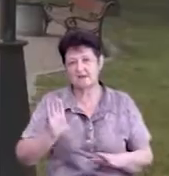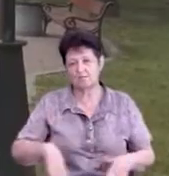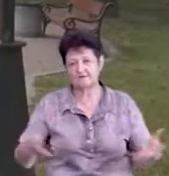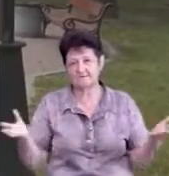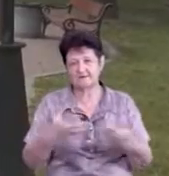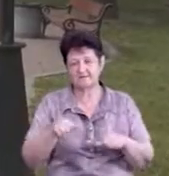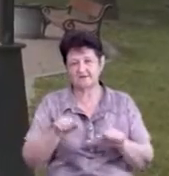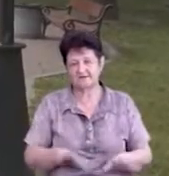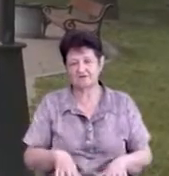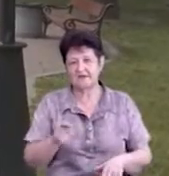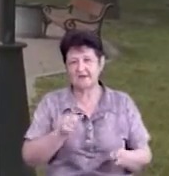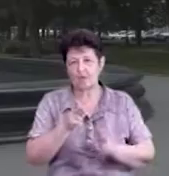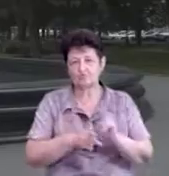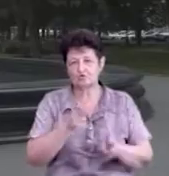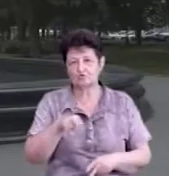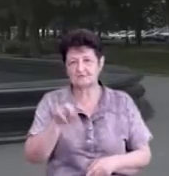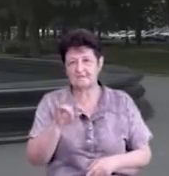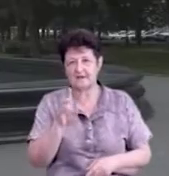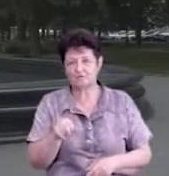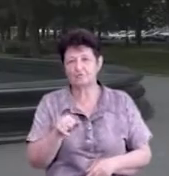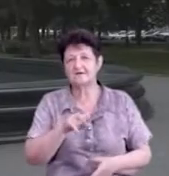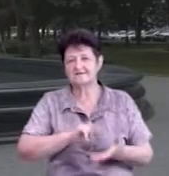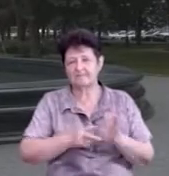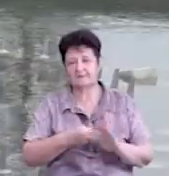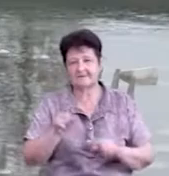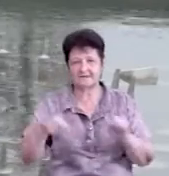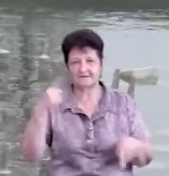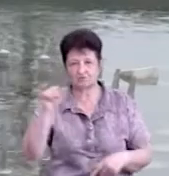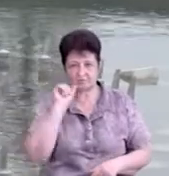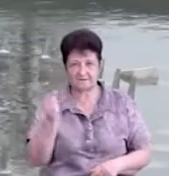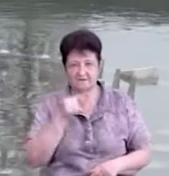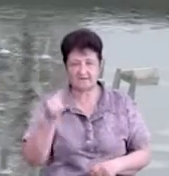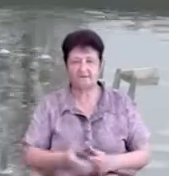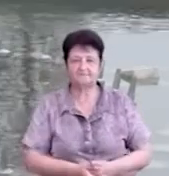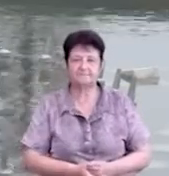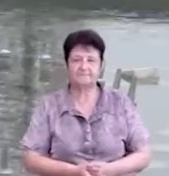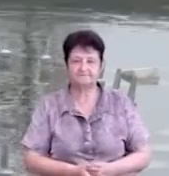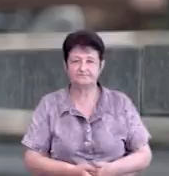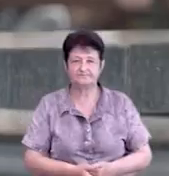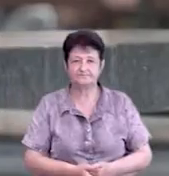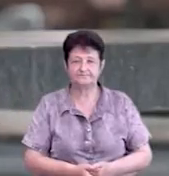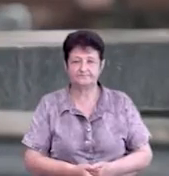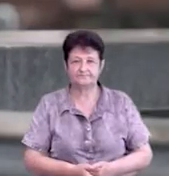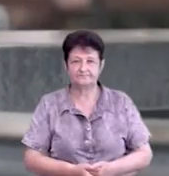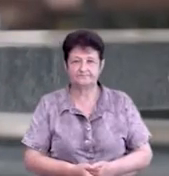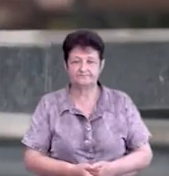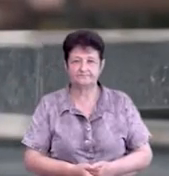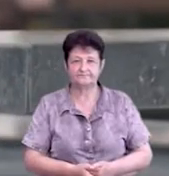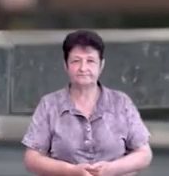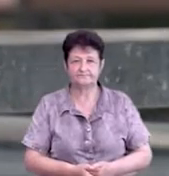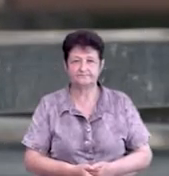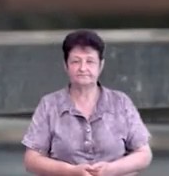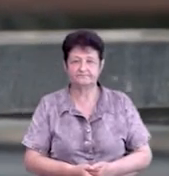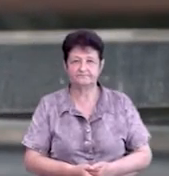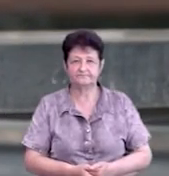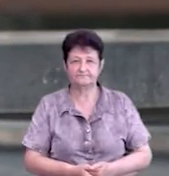приймати рішення. Реконструкцію скверу Попудренка запланували на наступний рік. Гордій Єрмак, Наталія Коман, Олександр Сідько, Роман